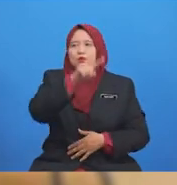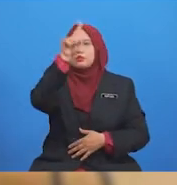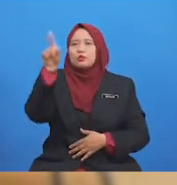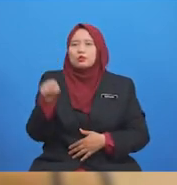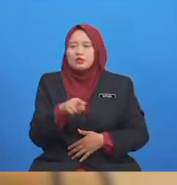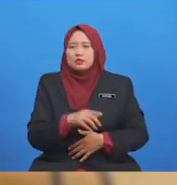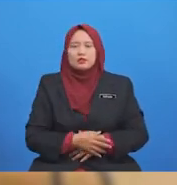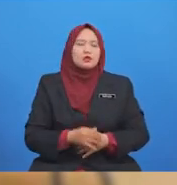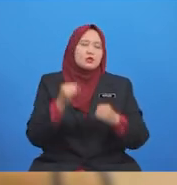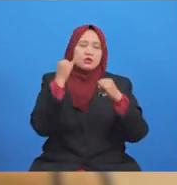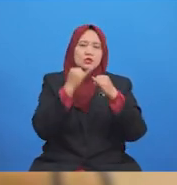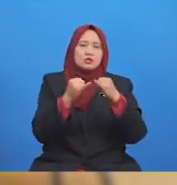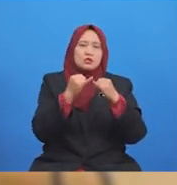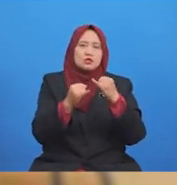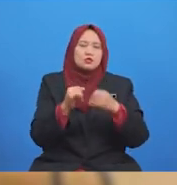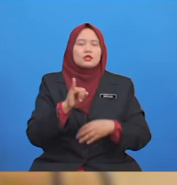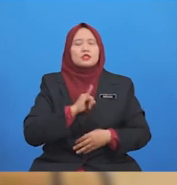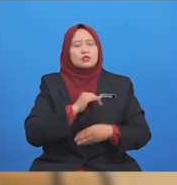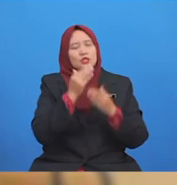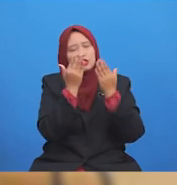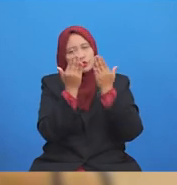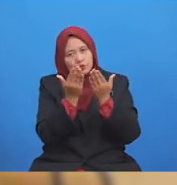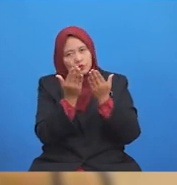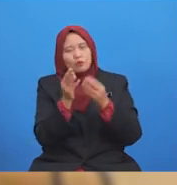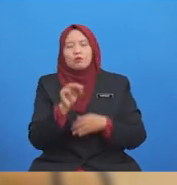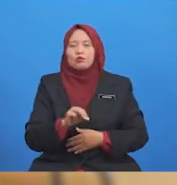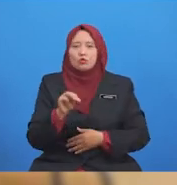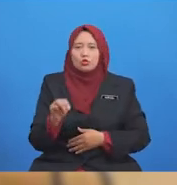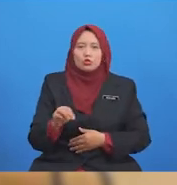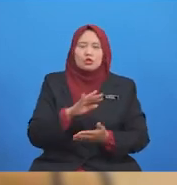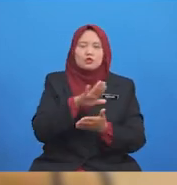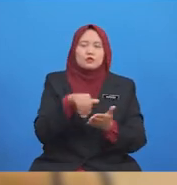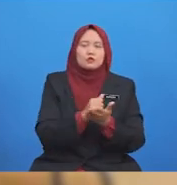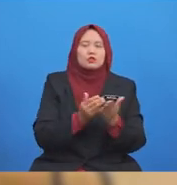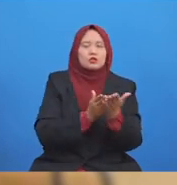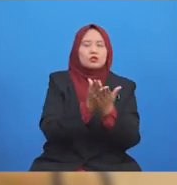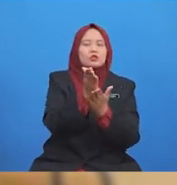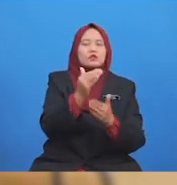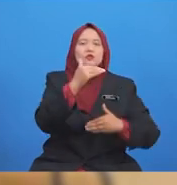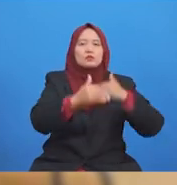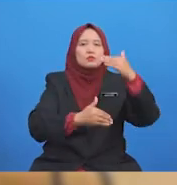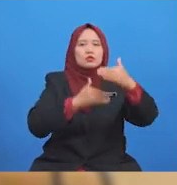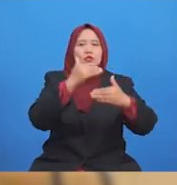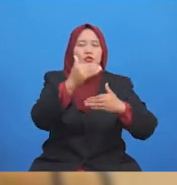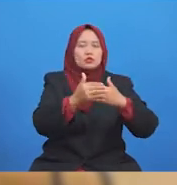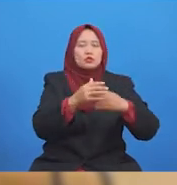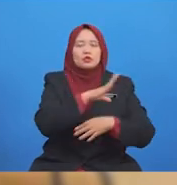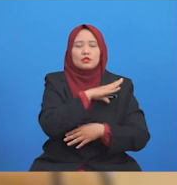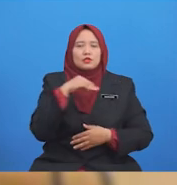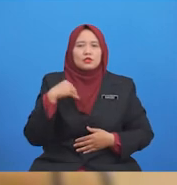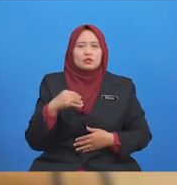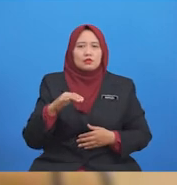Akhir kata, cikgu doakan agar murid-murid semua terus maju ke hadapan dan berjaya